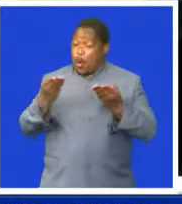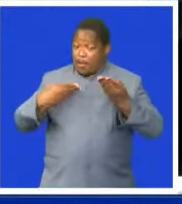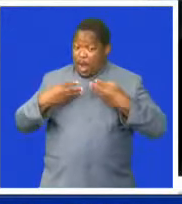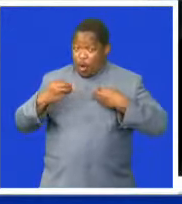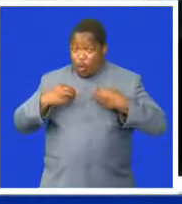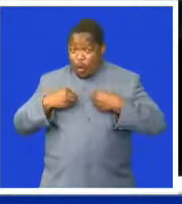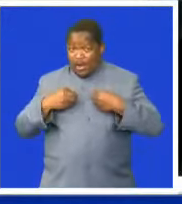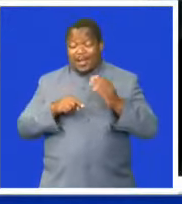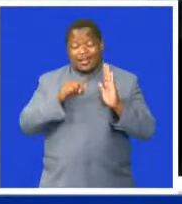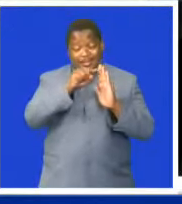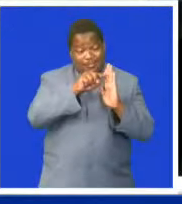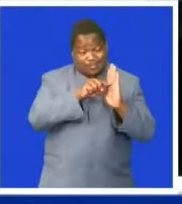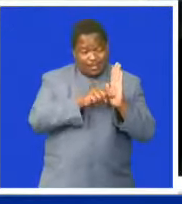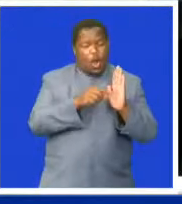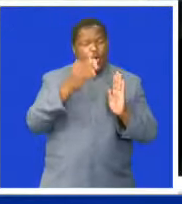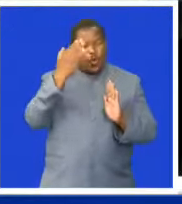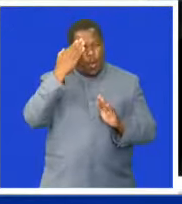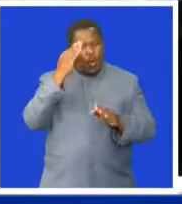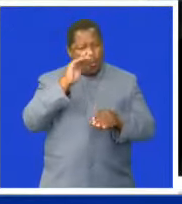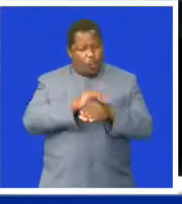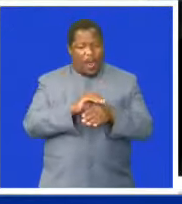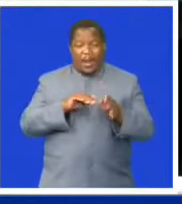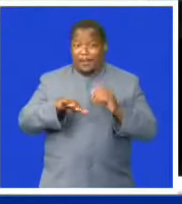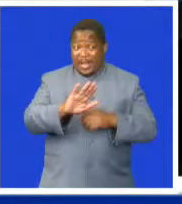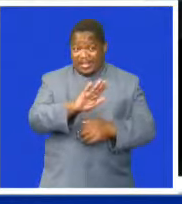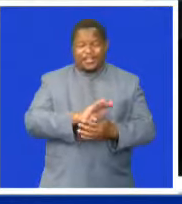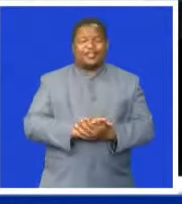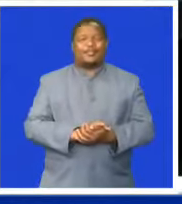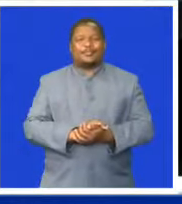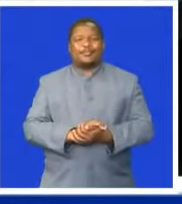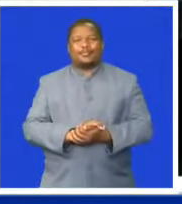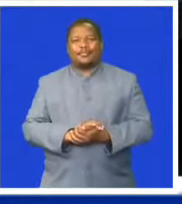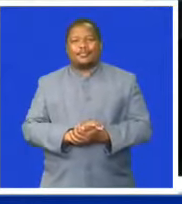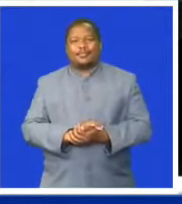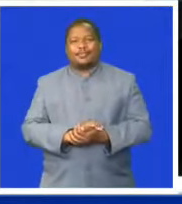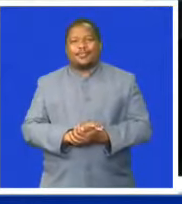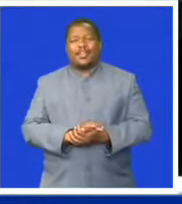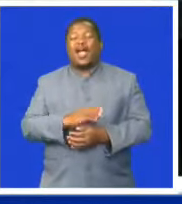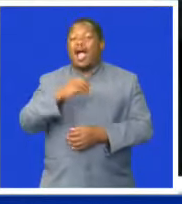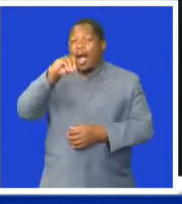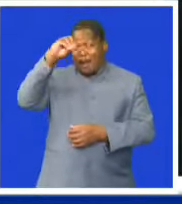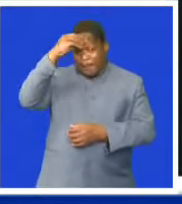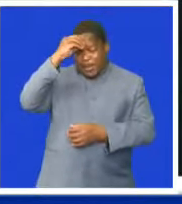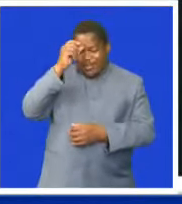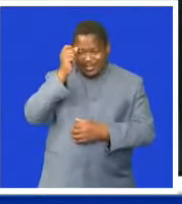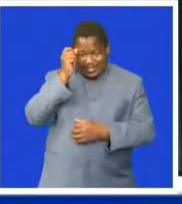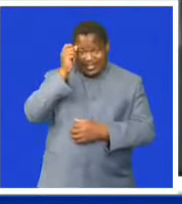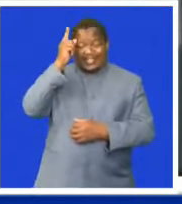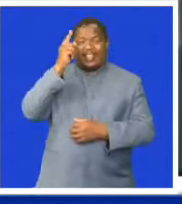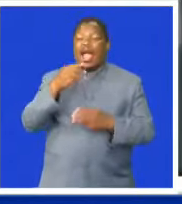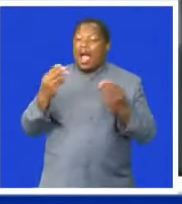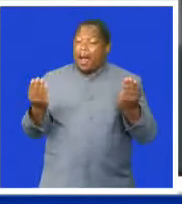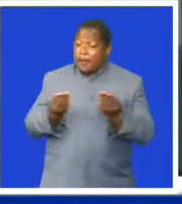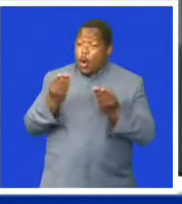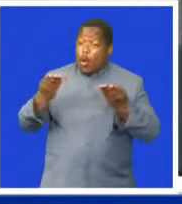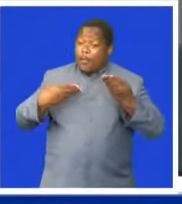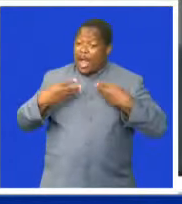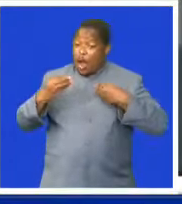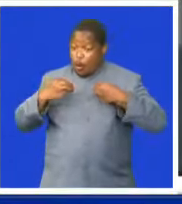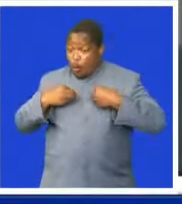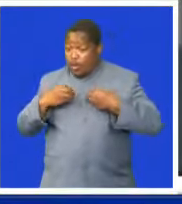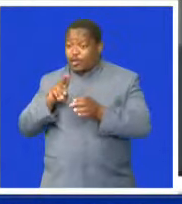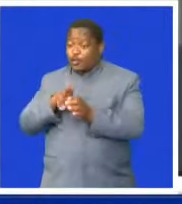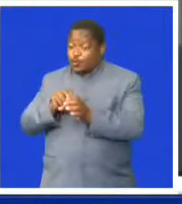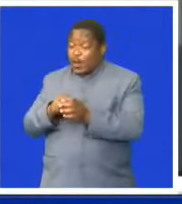esteke edolobheni naletindzawo lesemakhaya lapho kunemalayisensi khona ekuthengisa tshwala. Sasesicela ke nema